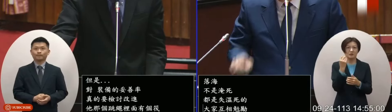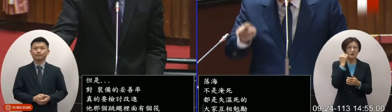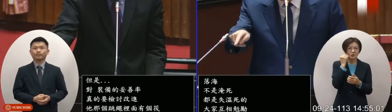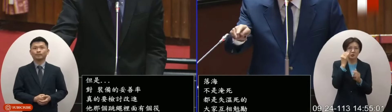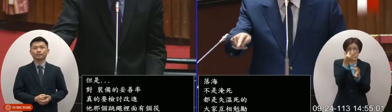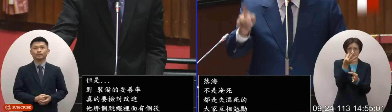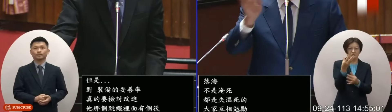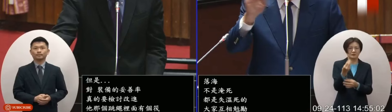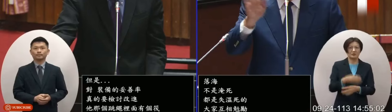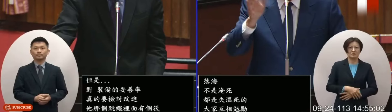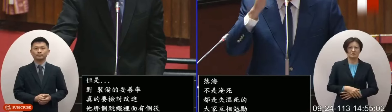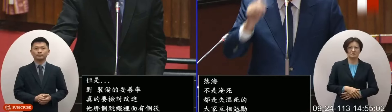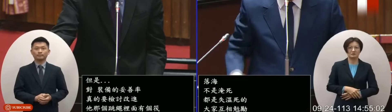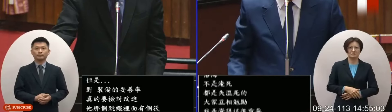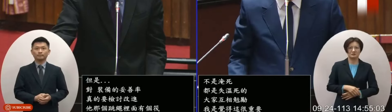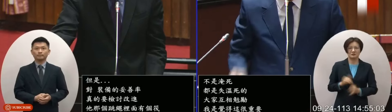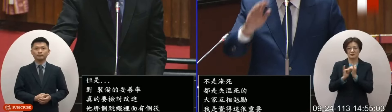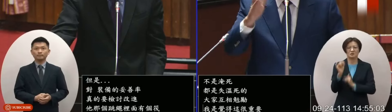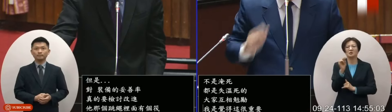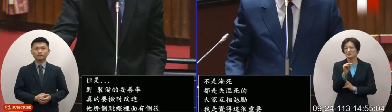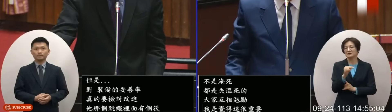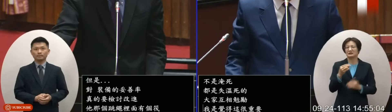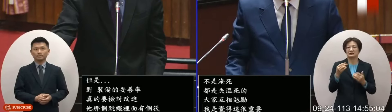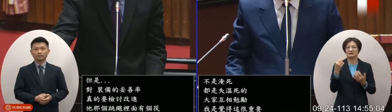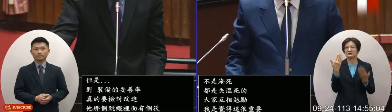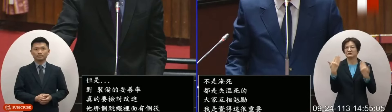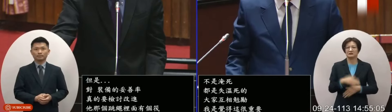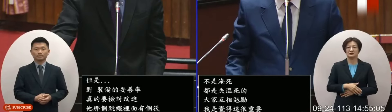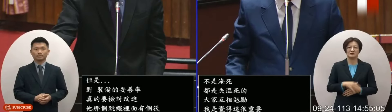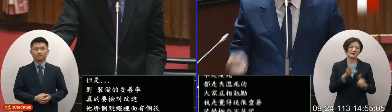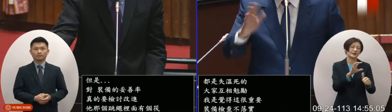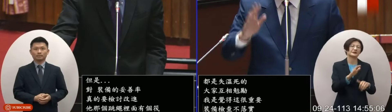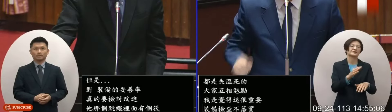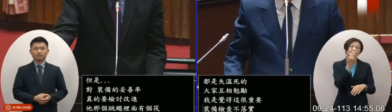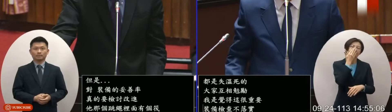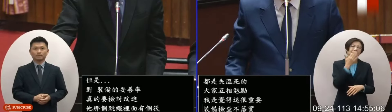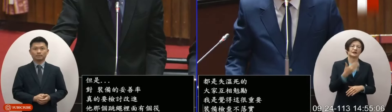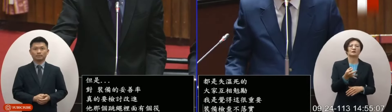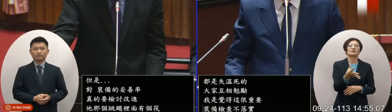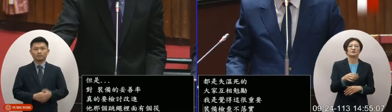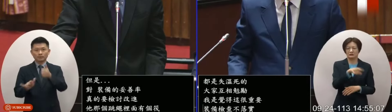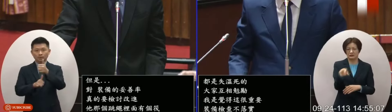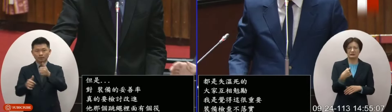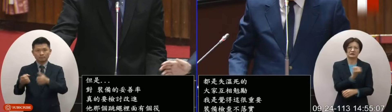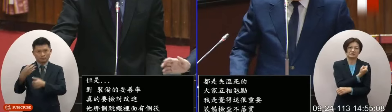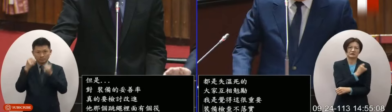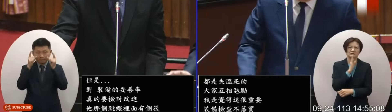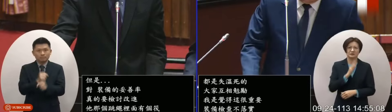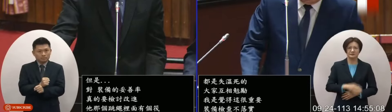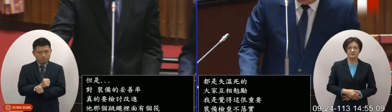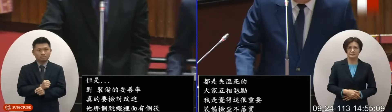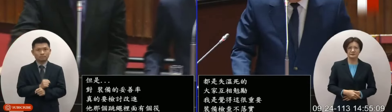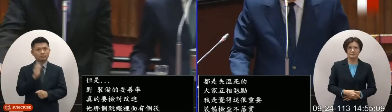哦，这摊事已经大家拢看伫目面，歹势甲你指责啦。哦，大家拢足辛苦。 感谢委员的提醒吼，这一定